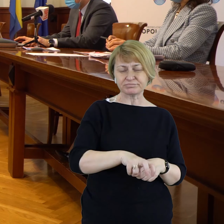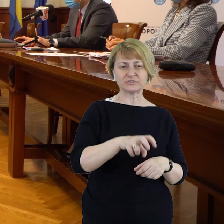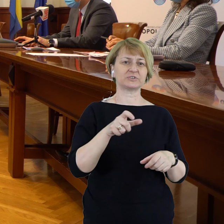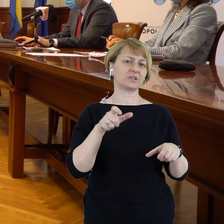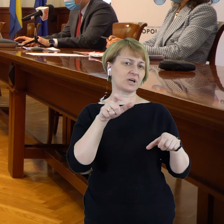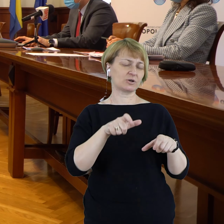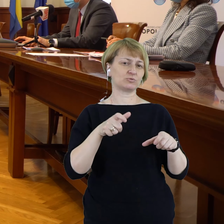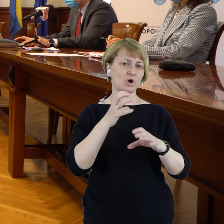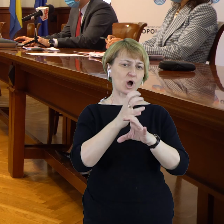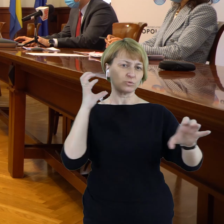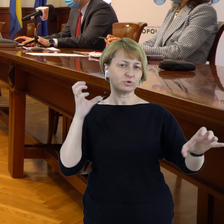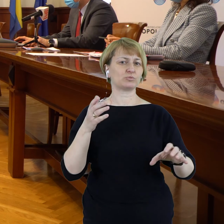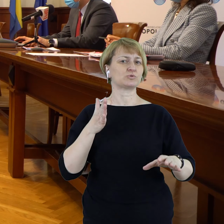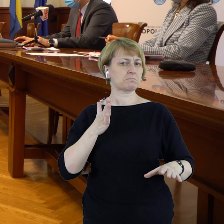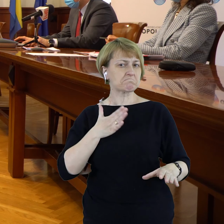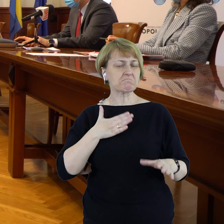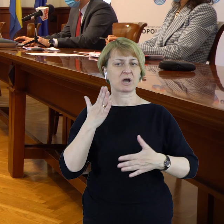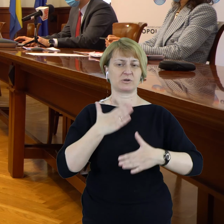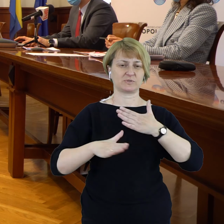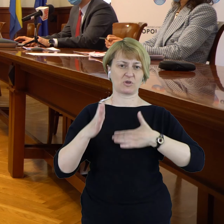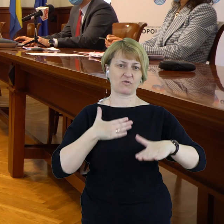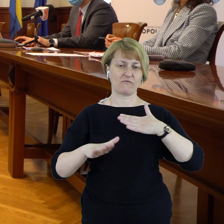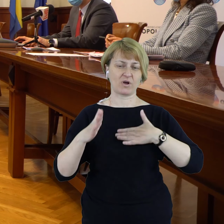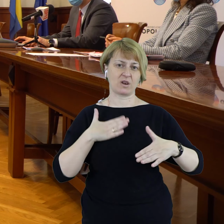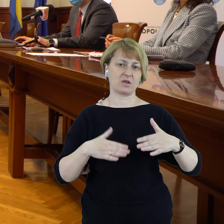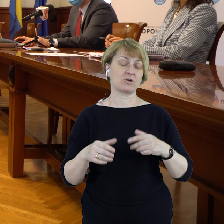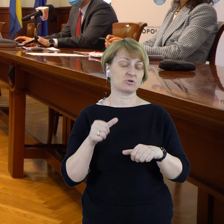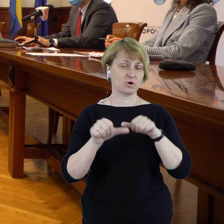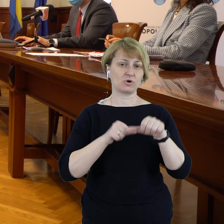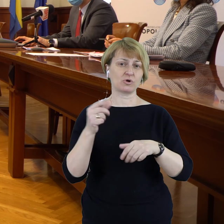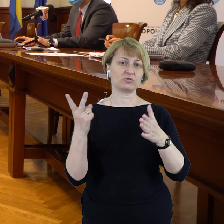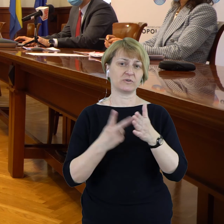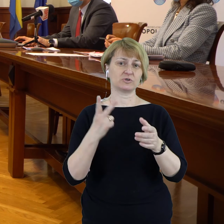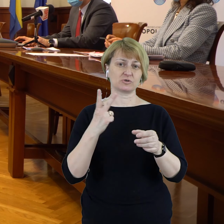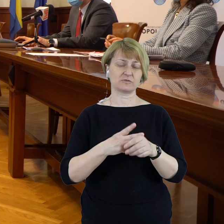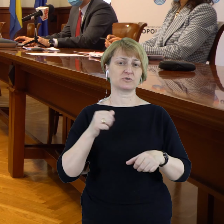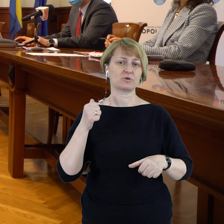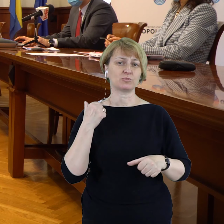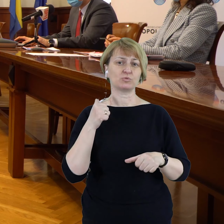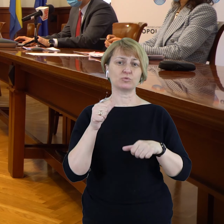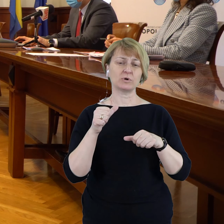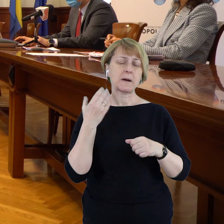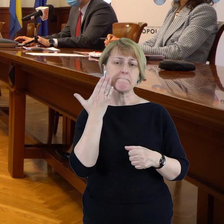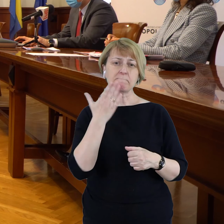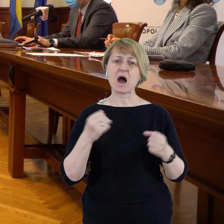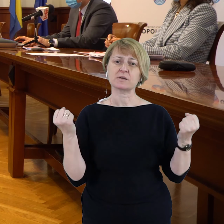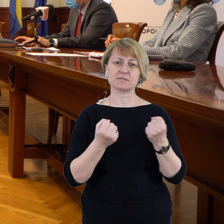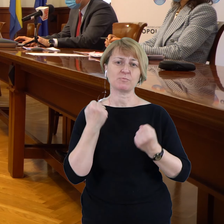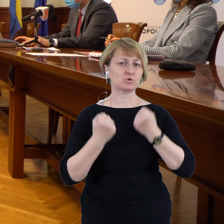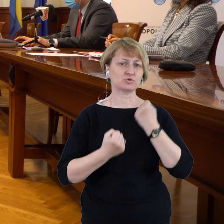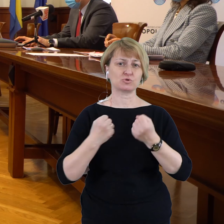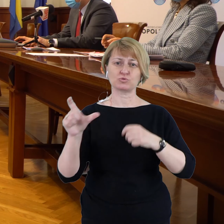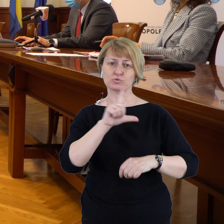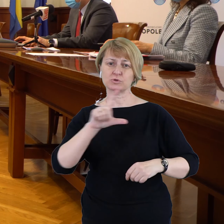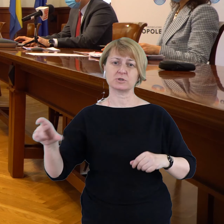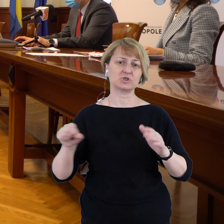komunikacją miejską. Choć też w 2020 roku, jeszcze raz podkreślę, to był niezwykle trudny czas dla samej komunikacji miejskiej. Cały czas